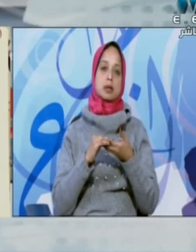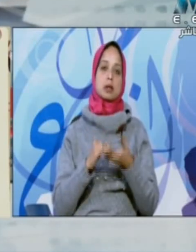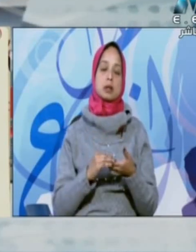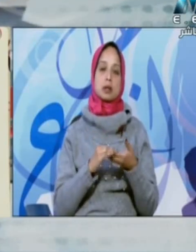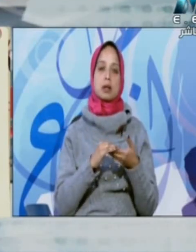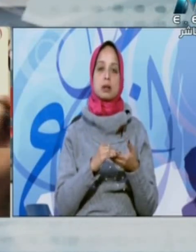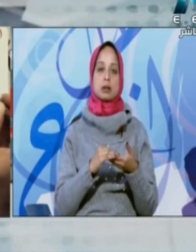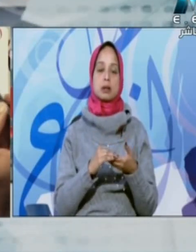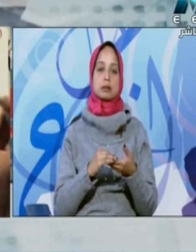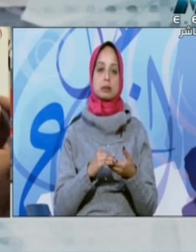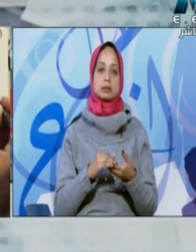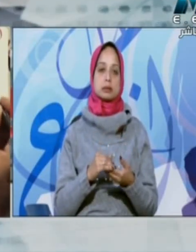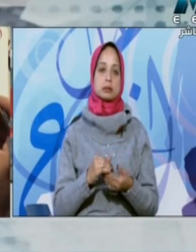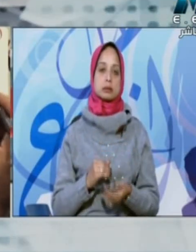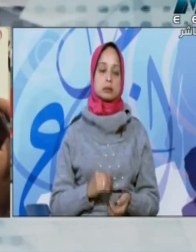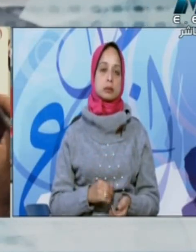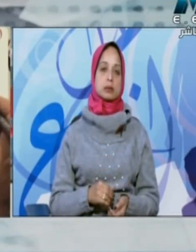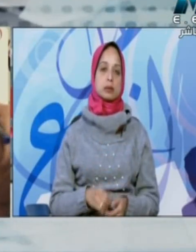لمساعدة